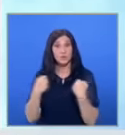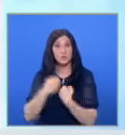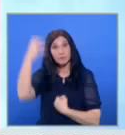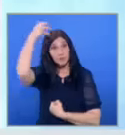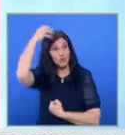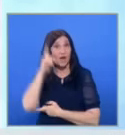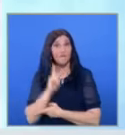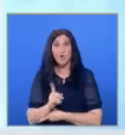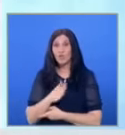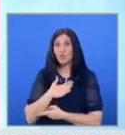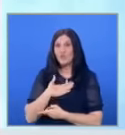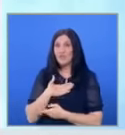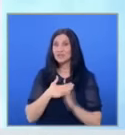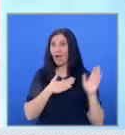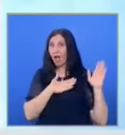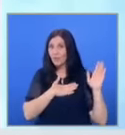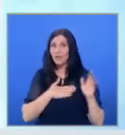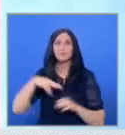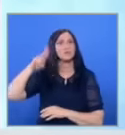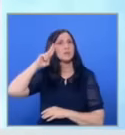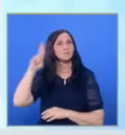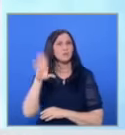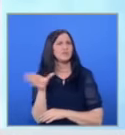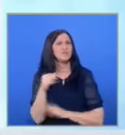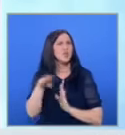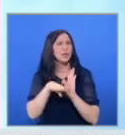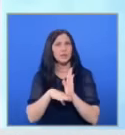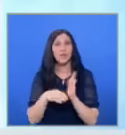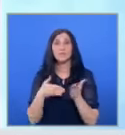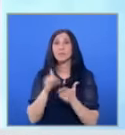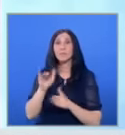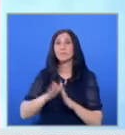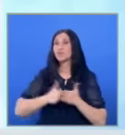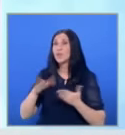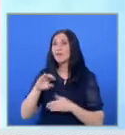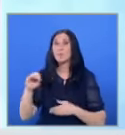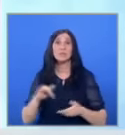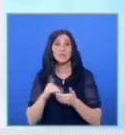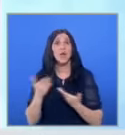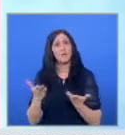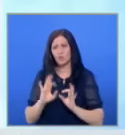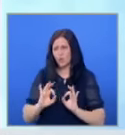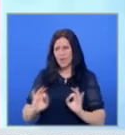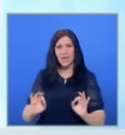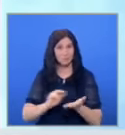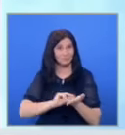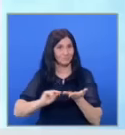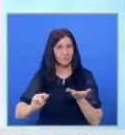в която ние се кълнем, че сме изпълнили всички критерии, за да бъдем член на Европейския съюз, където ясно е казано,